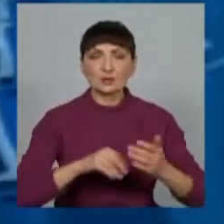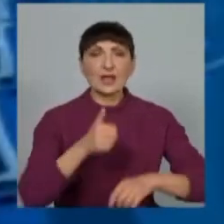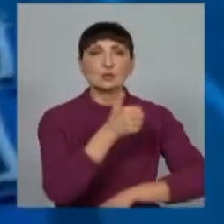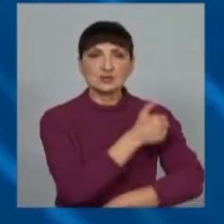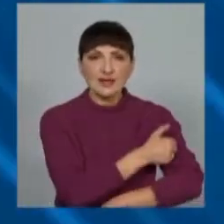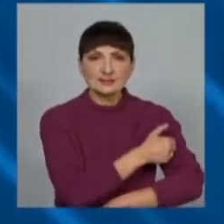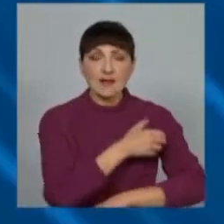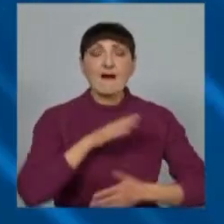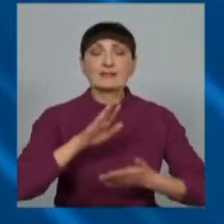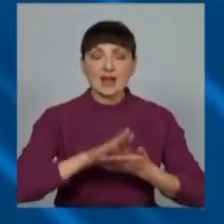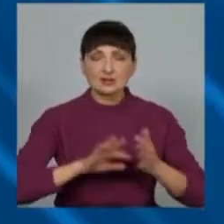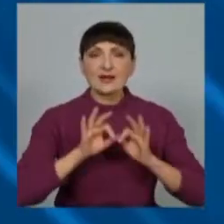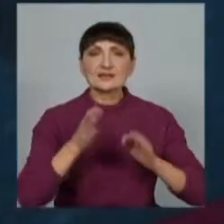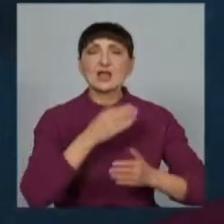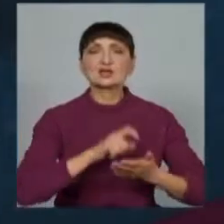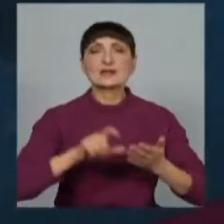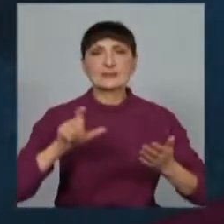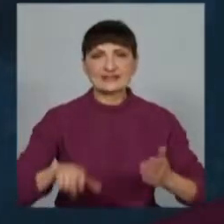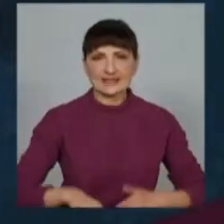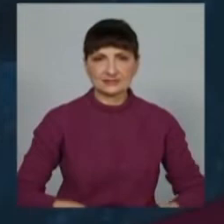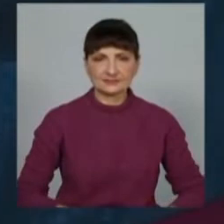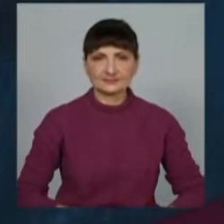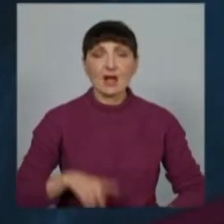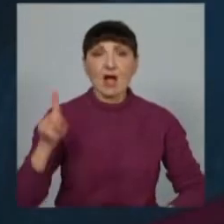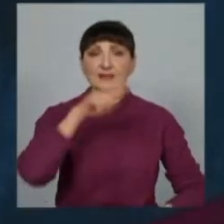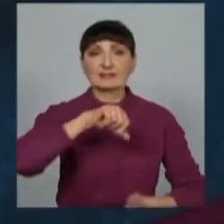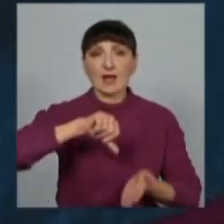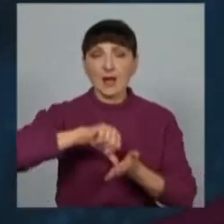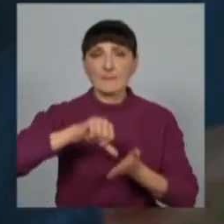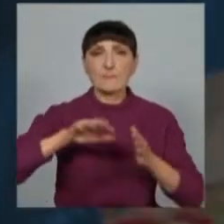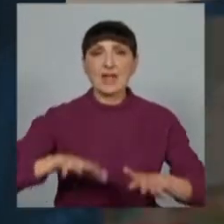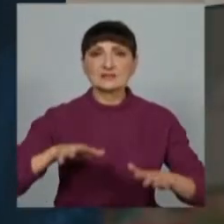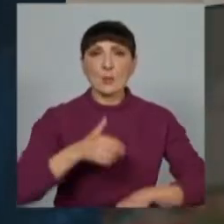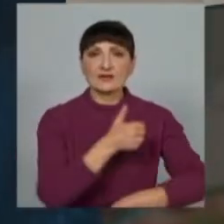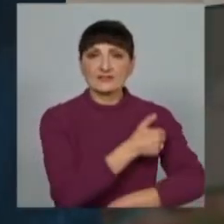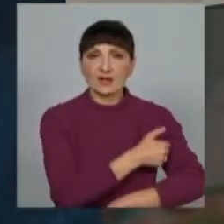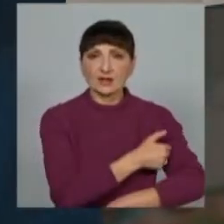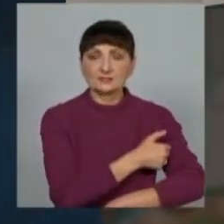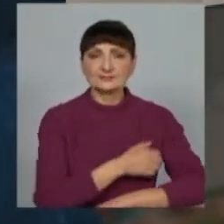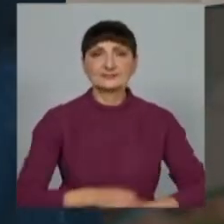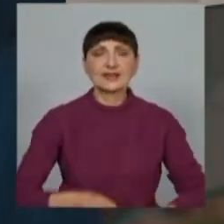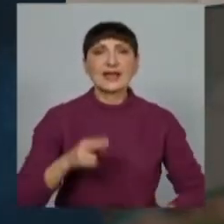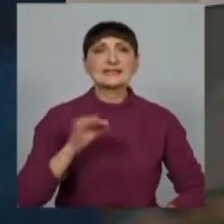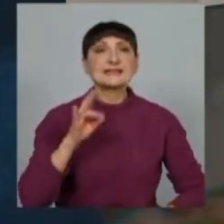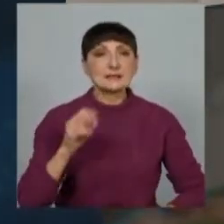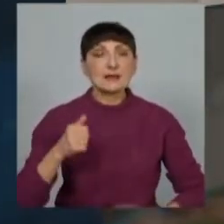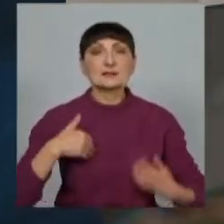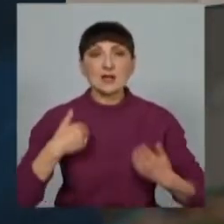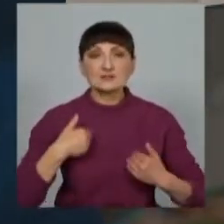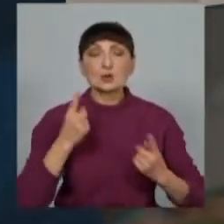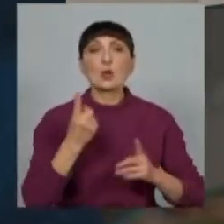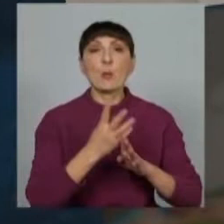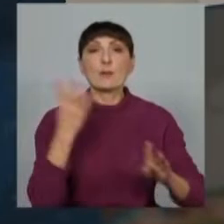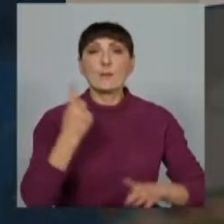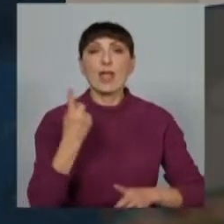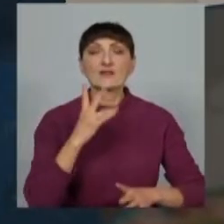иммунизации, нам расскажет Дина Жанабекова. Она находится в одном из прививочных пунктов. Дина, кто первый в очереди